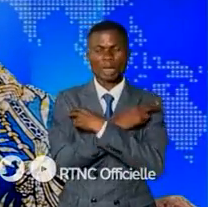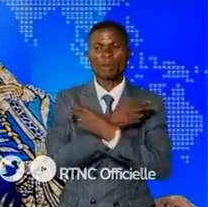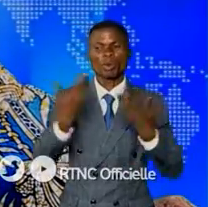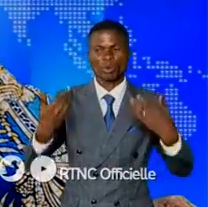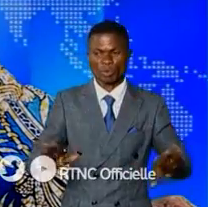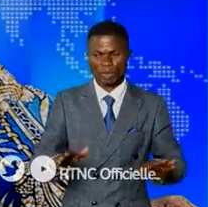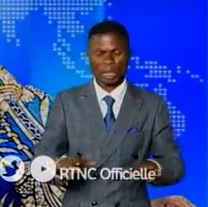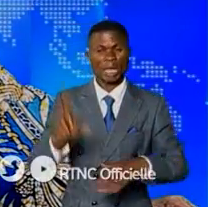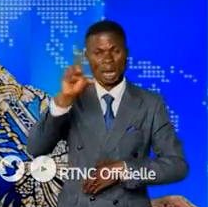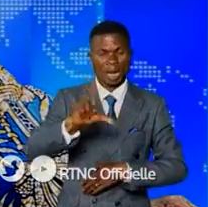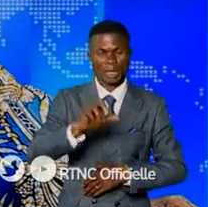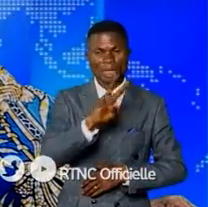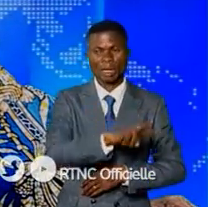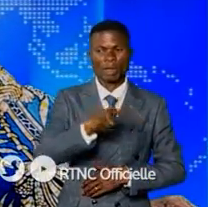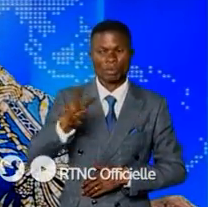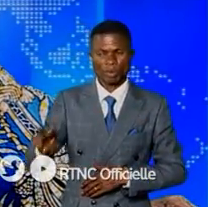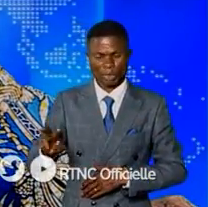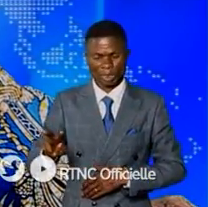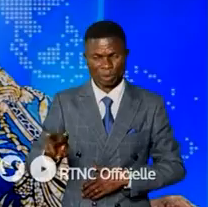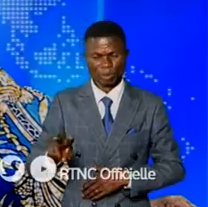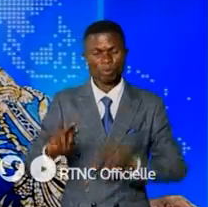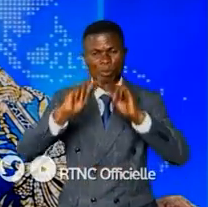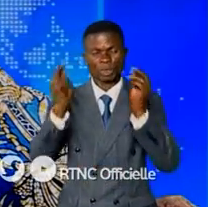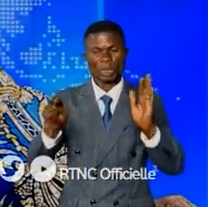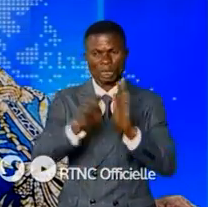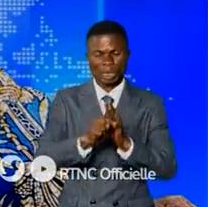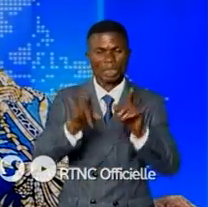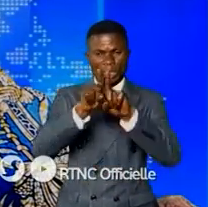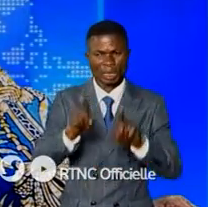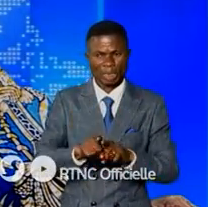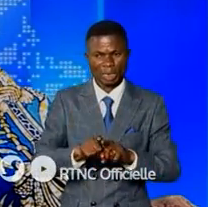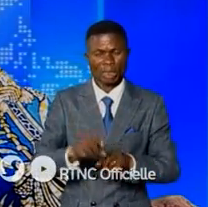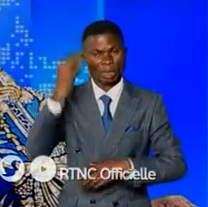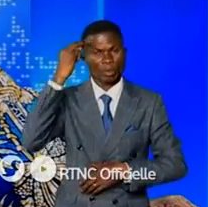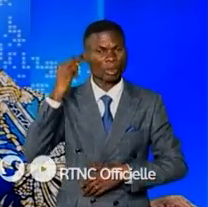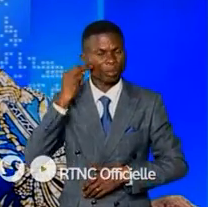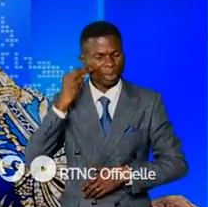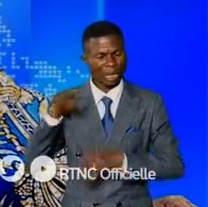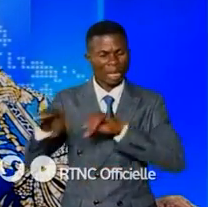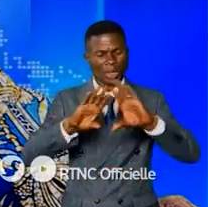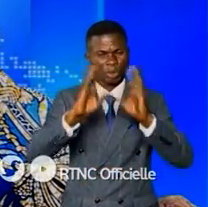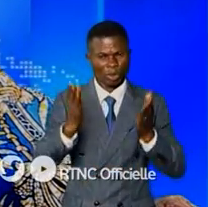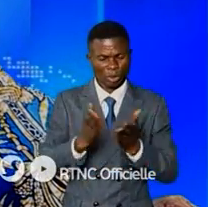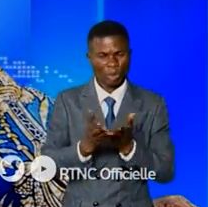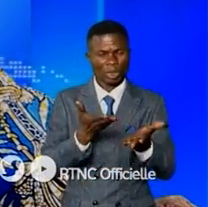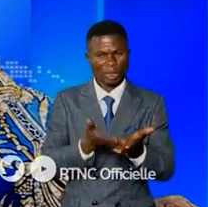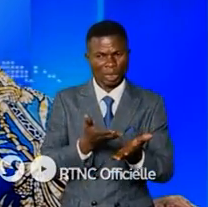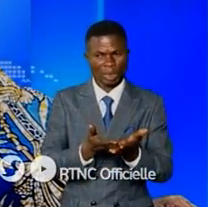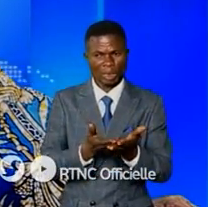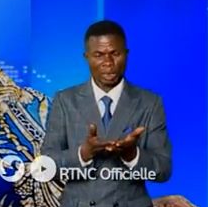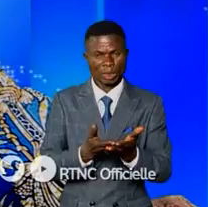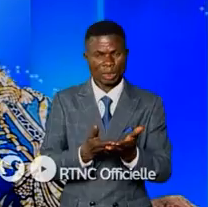le secrétariat technique du CMR, la Task Force de la Présidence de la République, ainsi que les ministres sectoriels concernés.